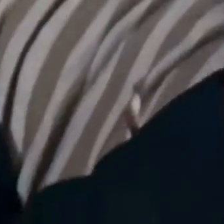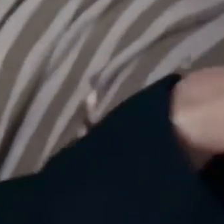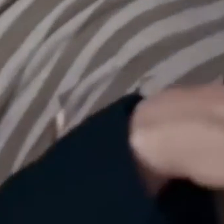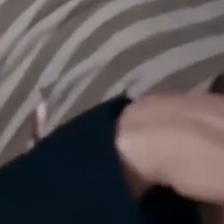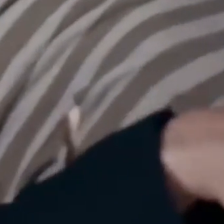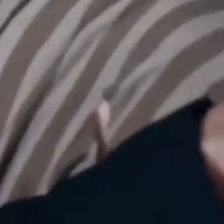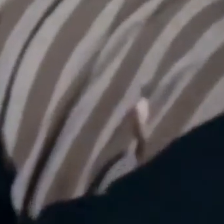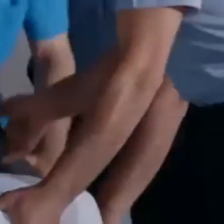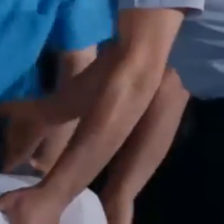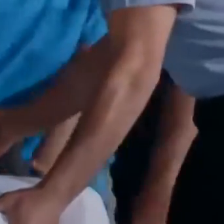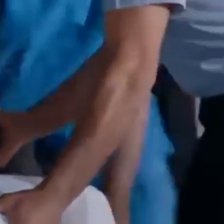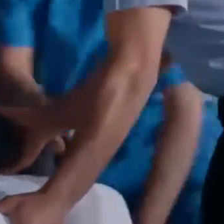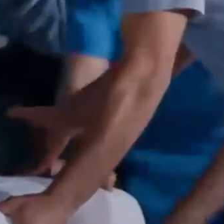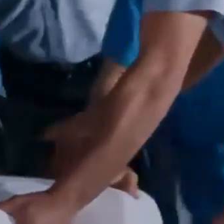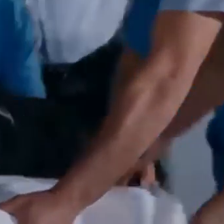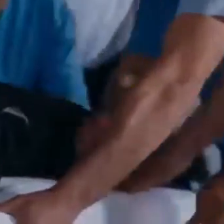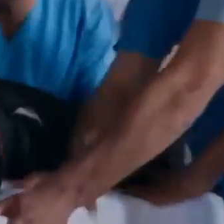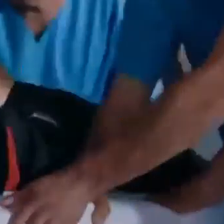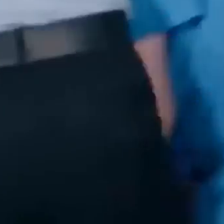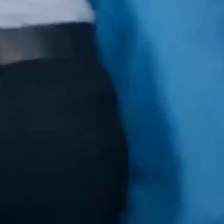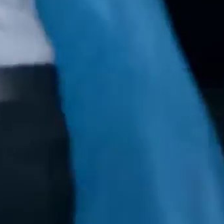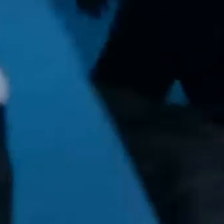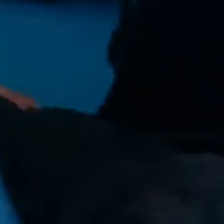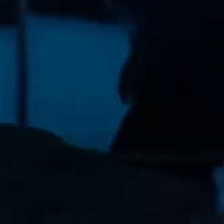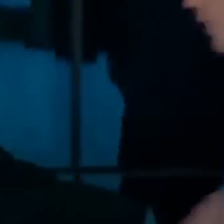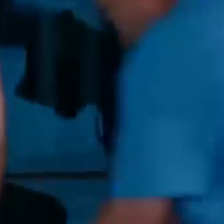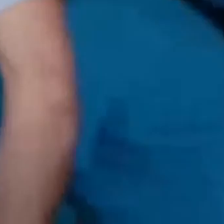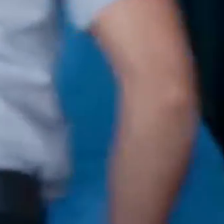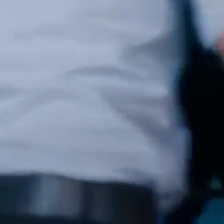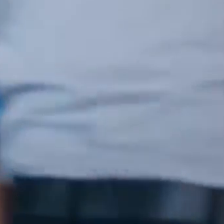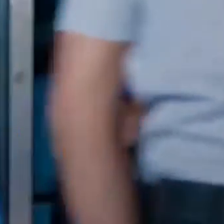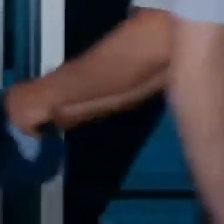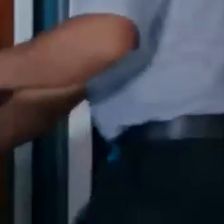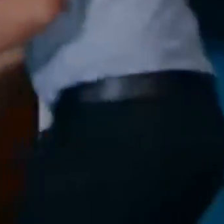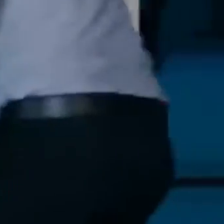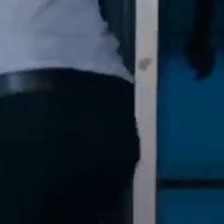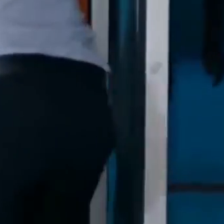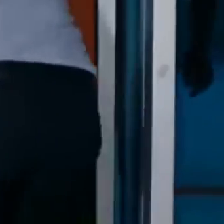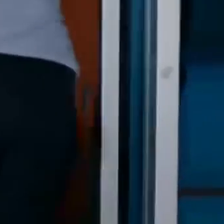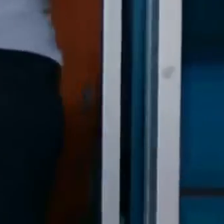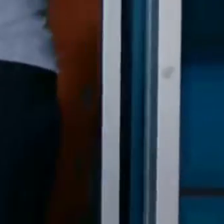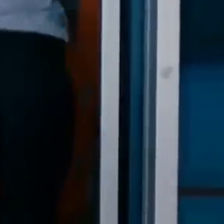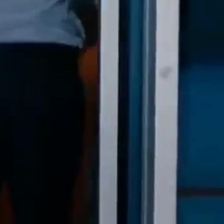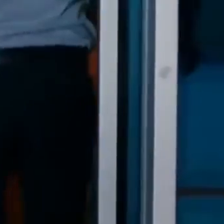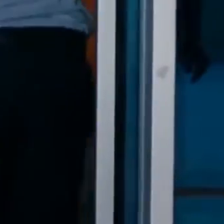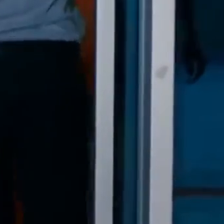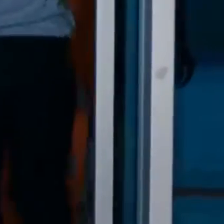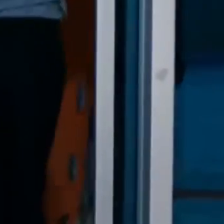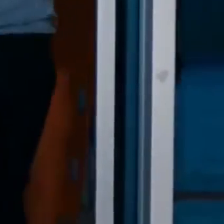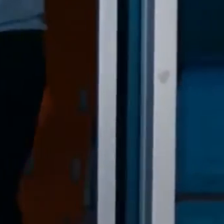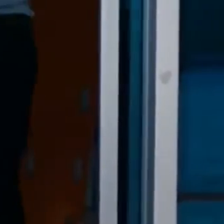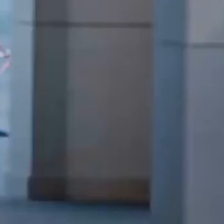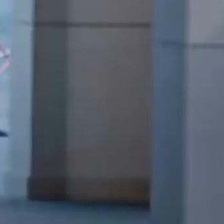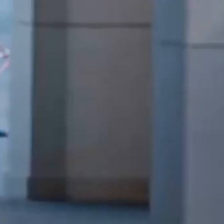tuttular. Tekerlekli sedyeye aldılar Martin'i. Takım elbiseliler olayla ilgilenmeyi bırakıp görev yerlerine döndüler. Martin'in gözleri